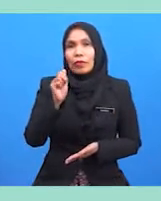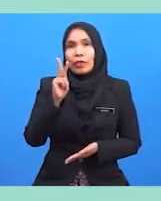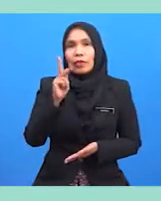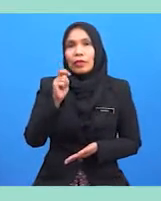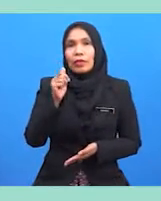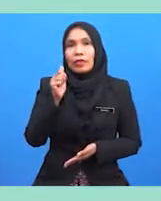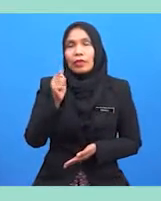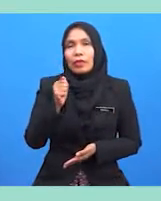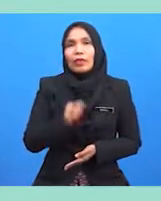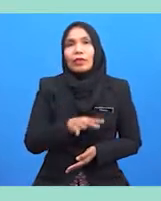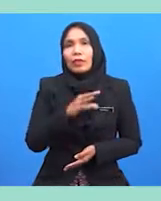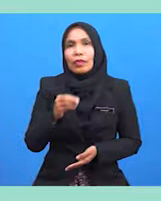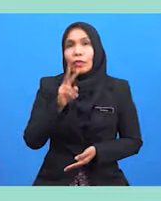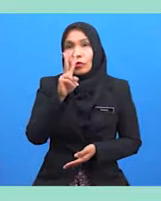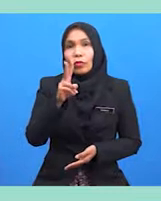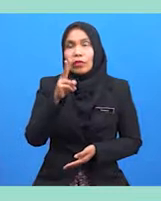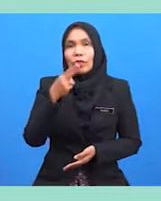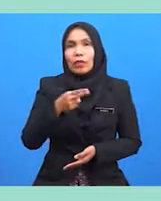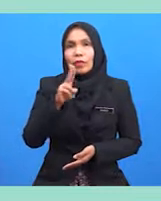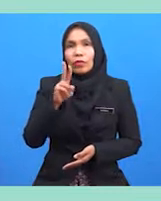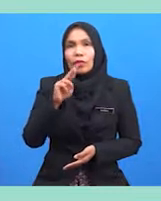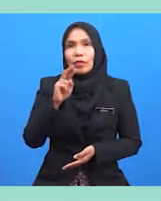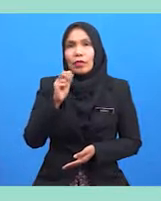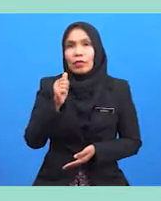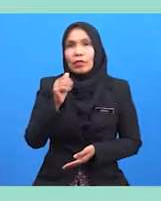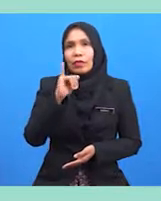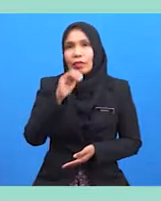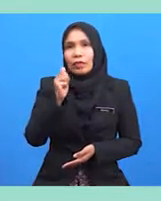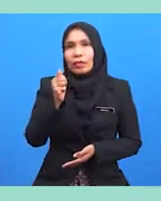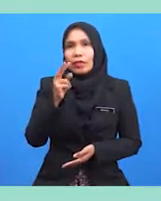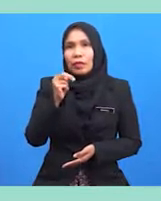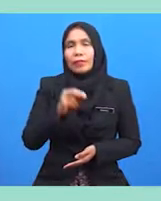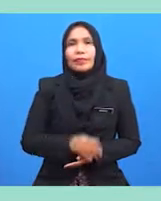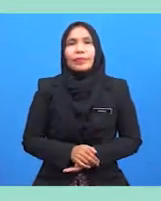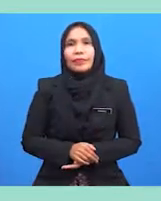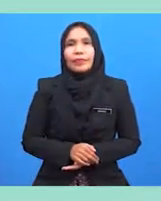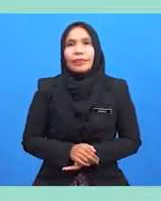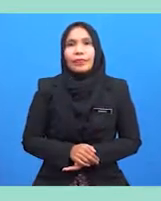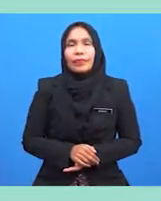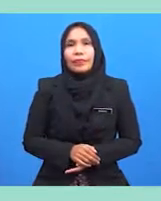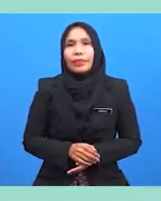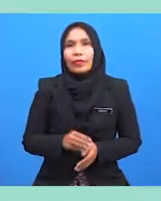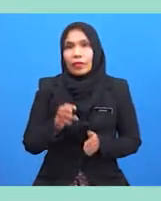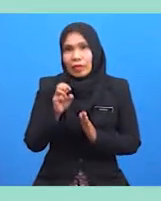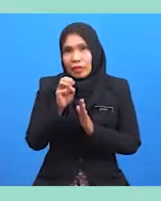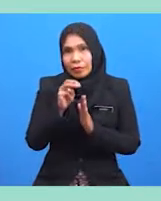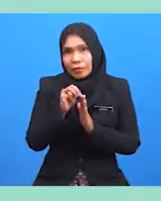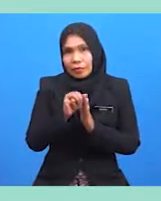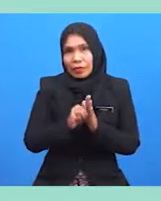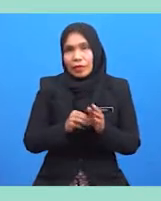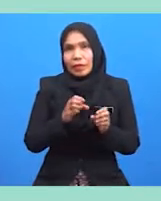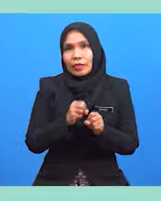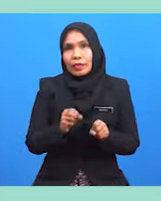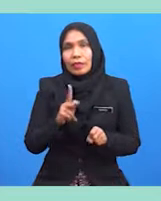murid mengikut kehendak soalan. Bank pusat menyediakan akaun penjelasan antara